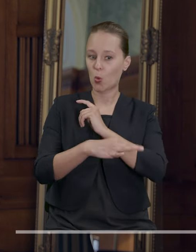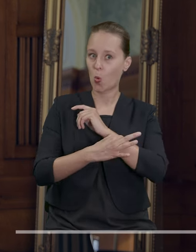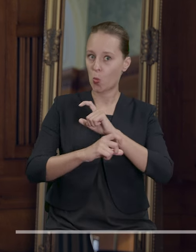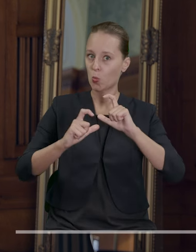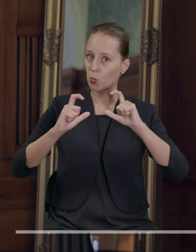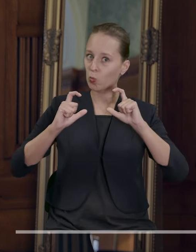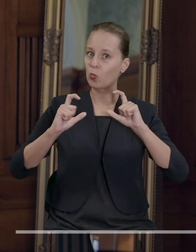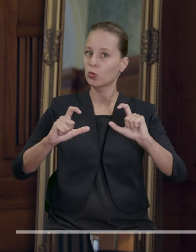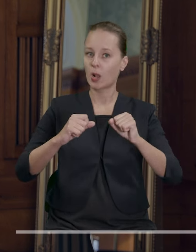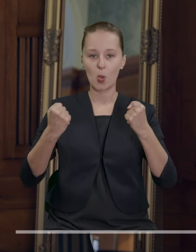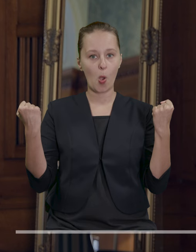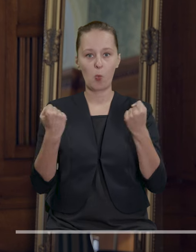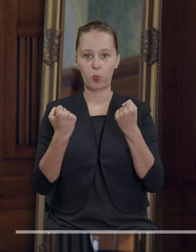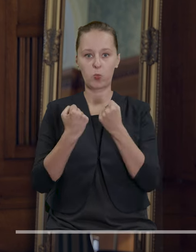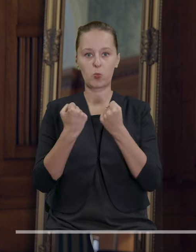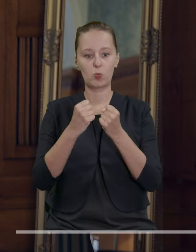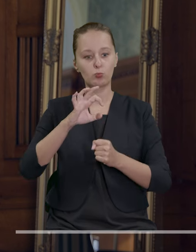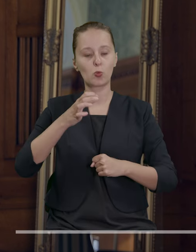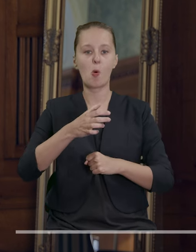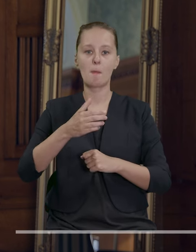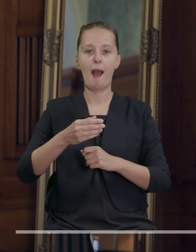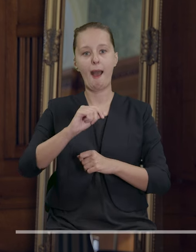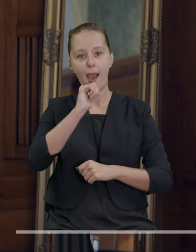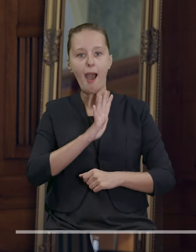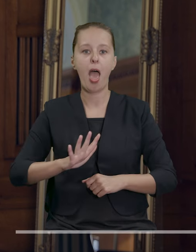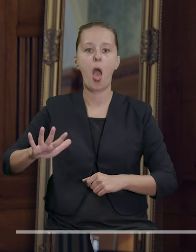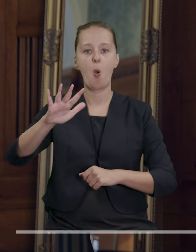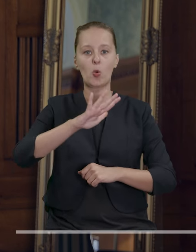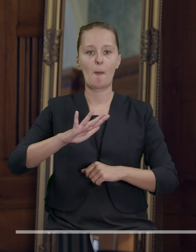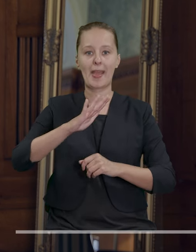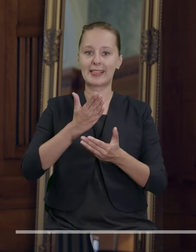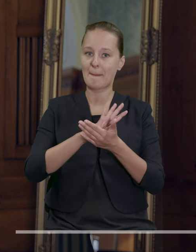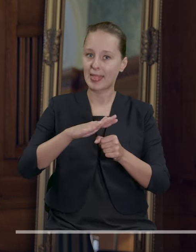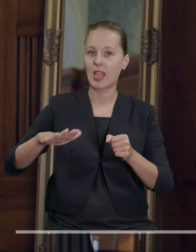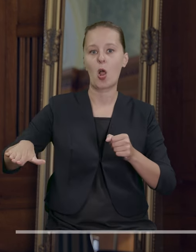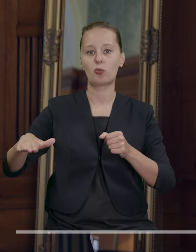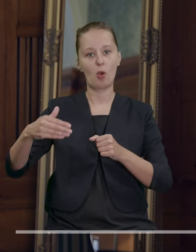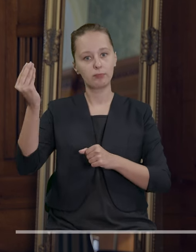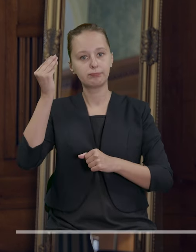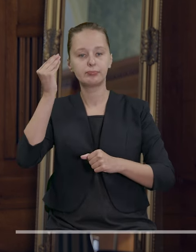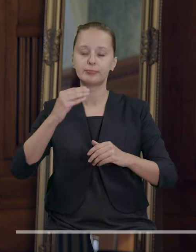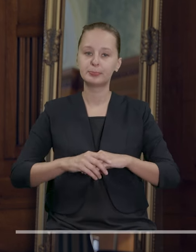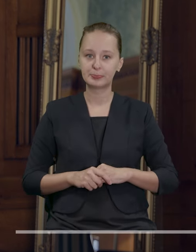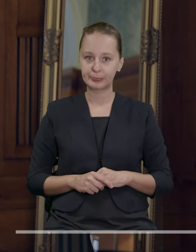uczelnią staje się coraz bardziej akademicką, europejską, międzynarodową.